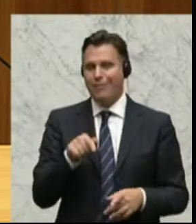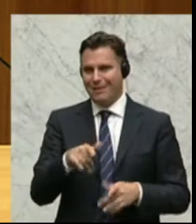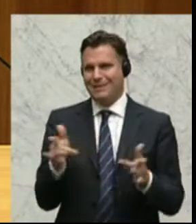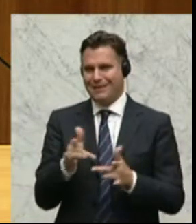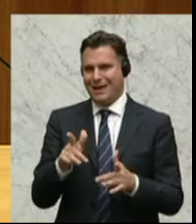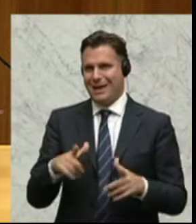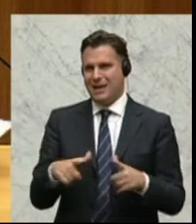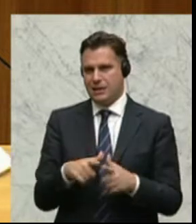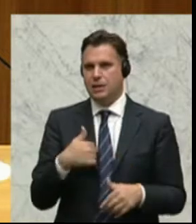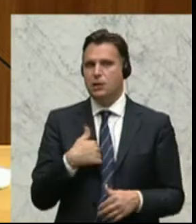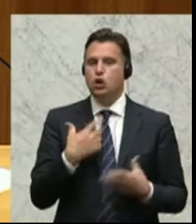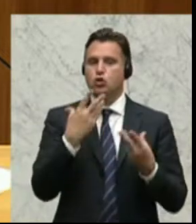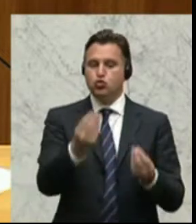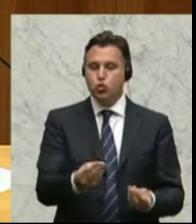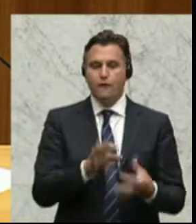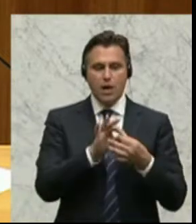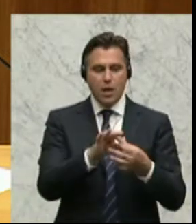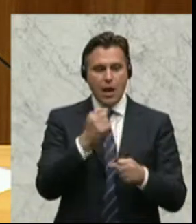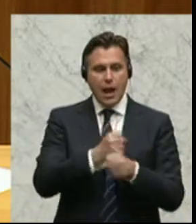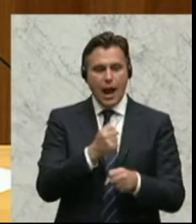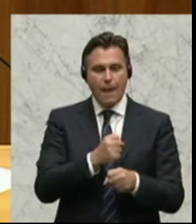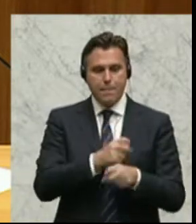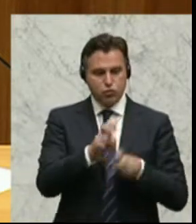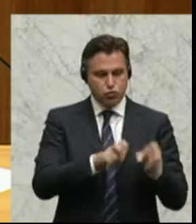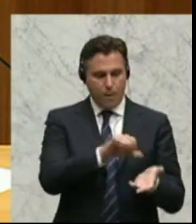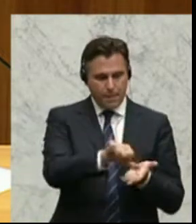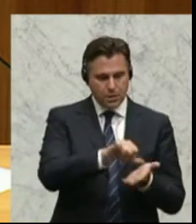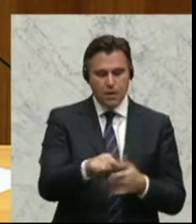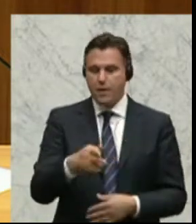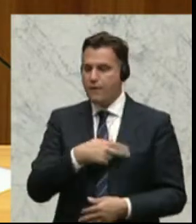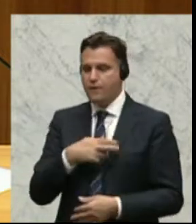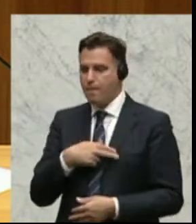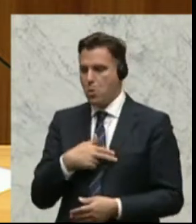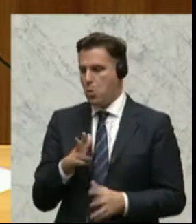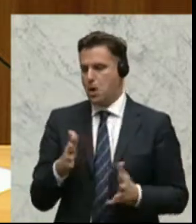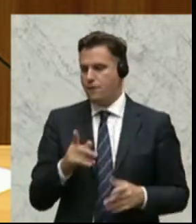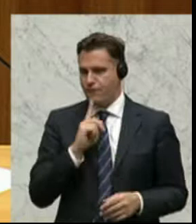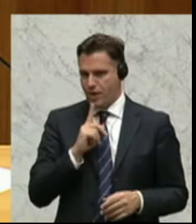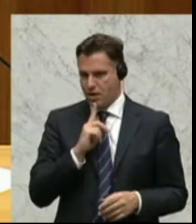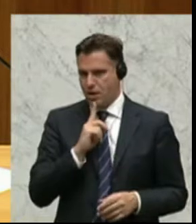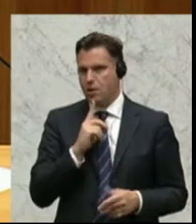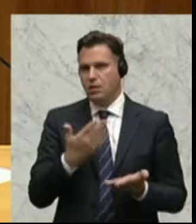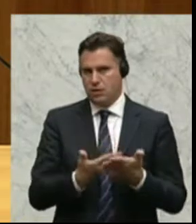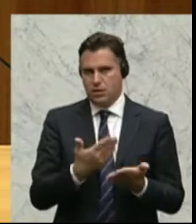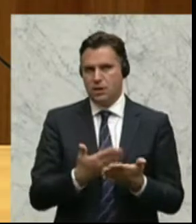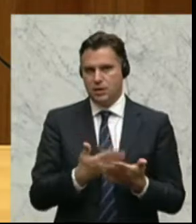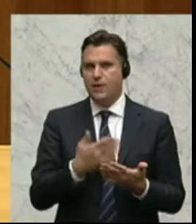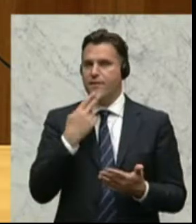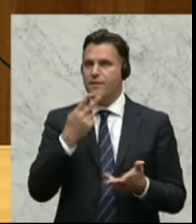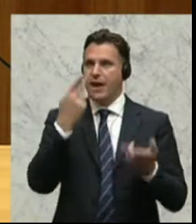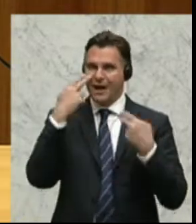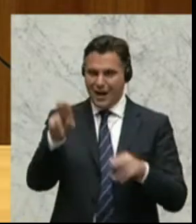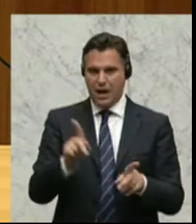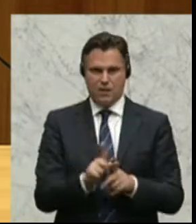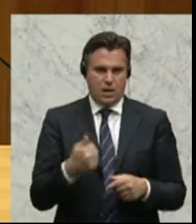viele arbeitsbezogenen Steuern und zu wenig vermögensbezogenen Steuern. Und ich bin überzeugt, dass viele Wohlhabenden wie ich denken.